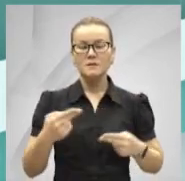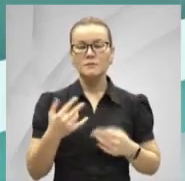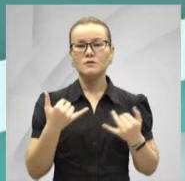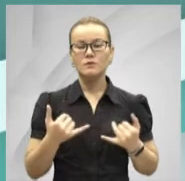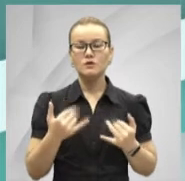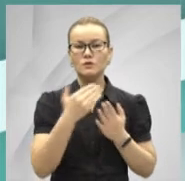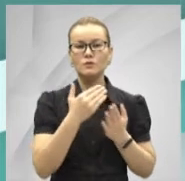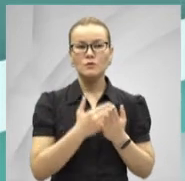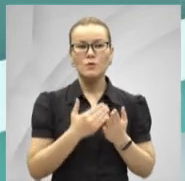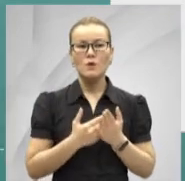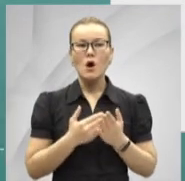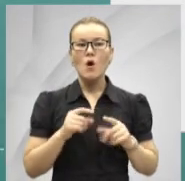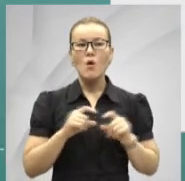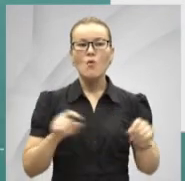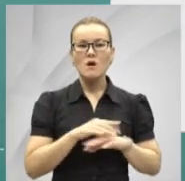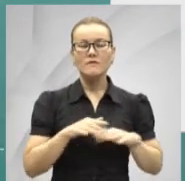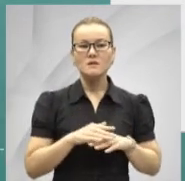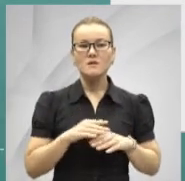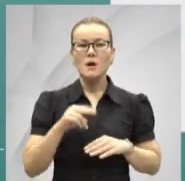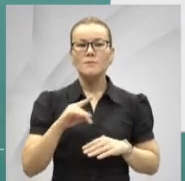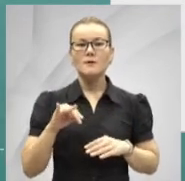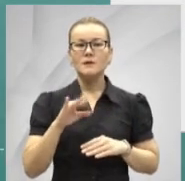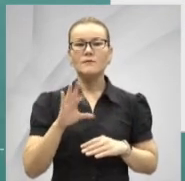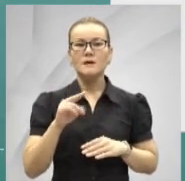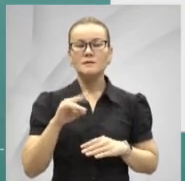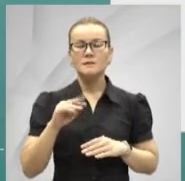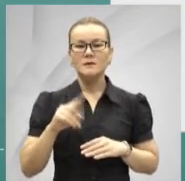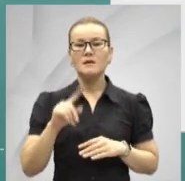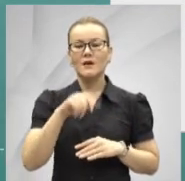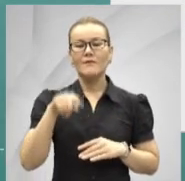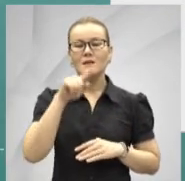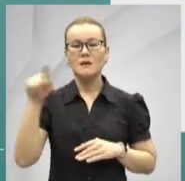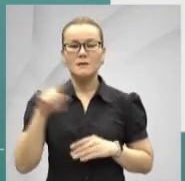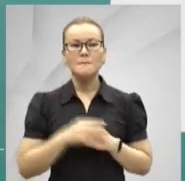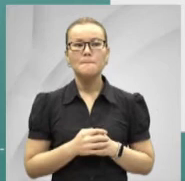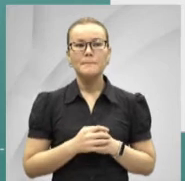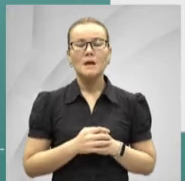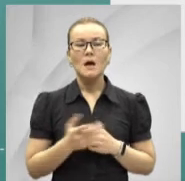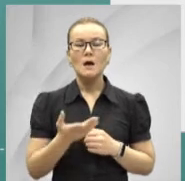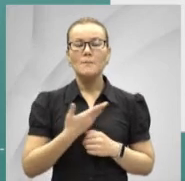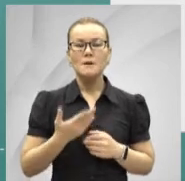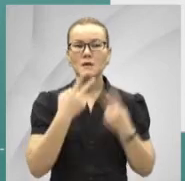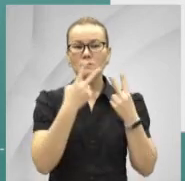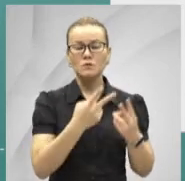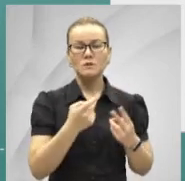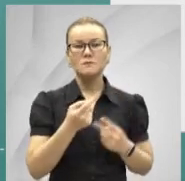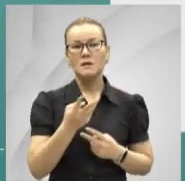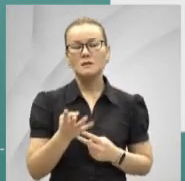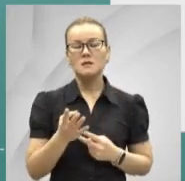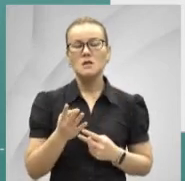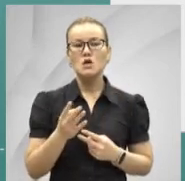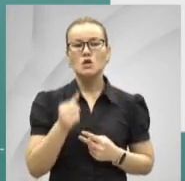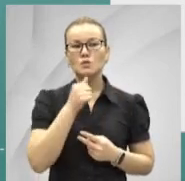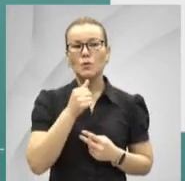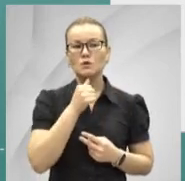– уравнения, приводимые квадратным. В рамках сегодняшнего урока мы с вами рассмотрим некоторые способы